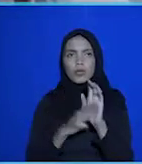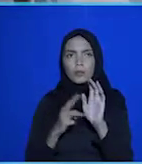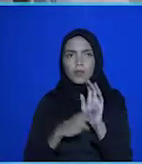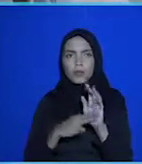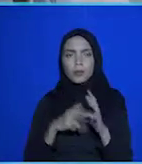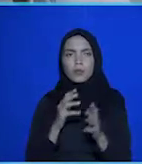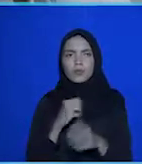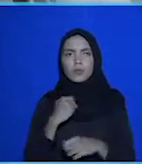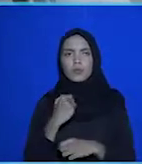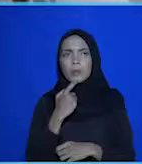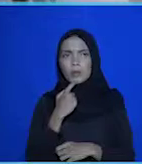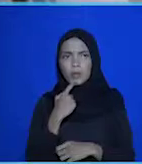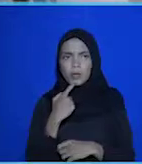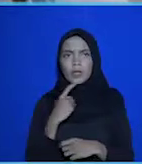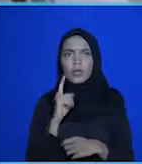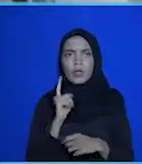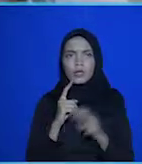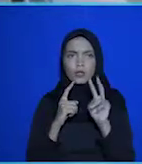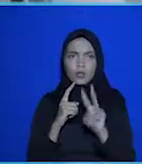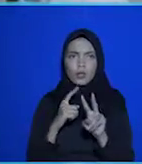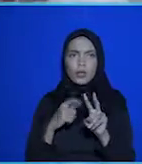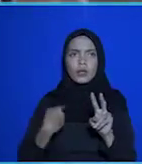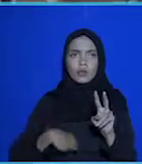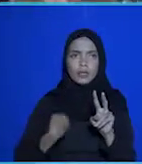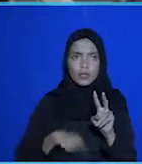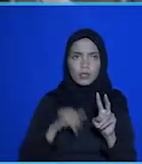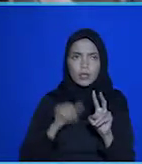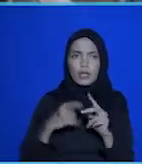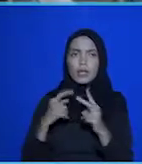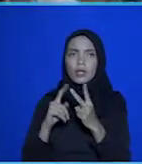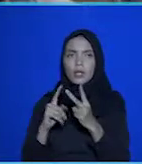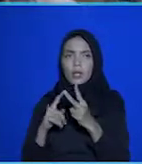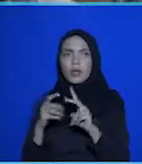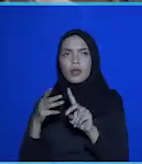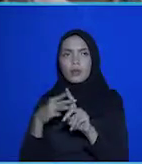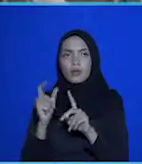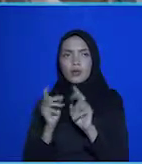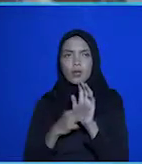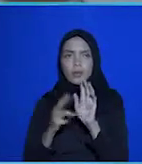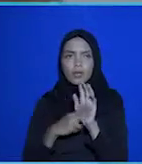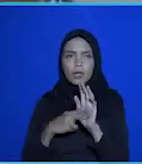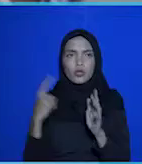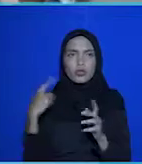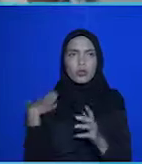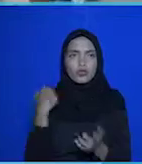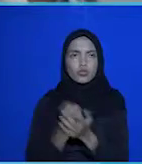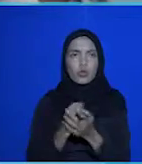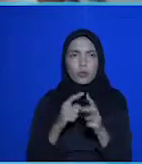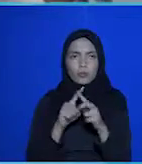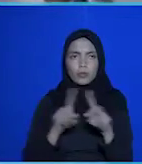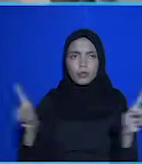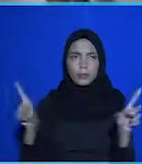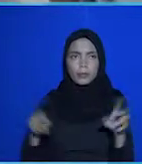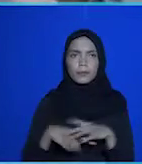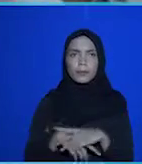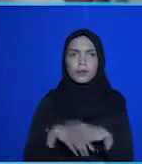dan BUMN. Jadi kita harus menyebutkannya dua, ada kementeriannya, ada BUMN-nya. Peran kita masing-masing berbeda.